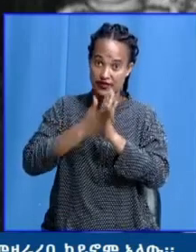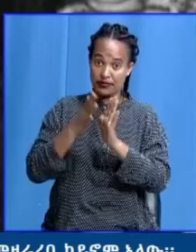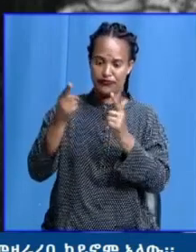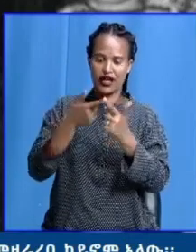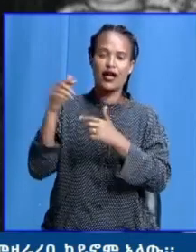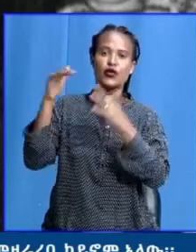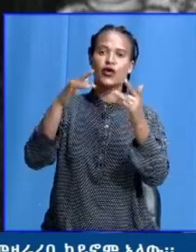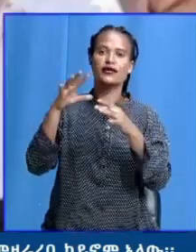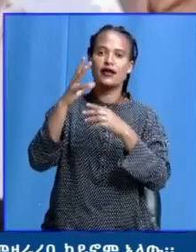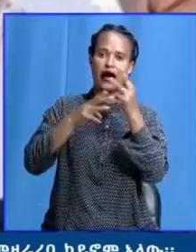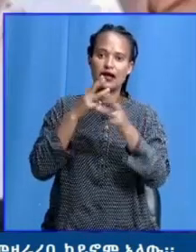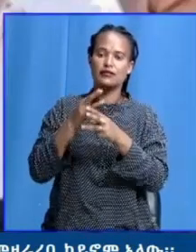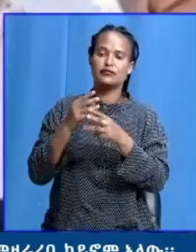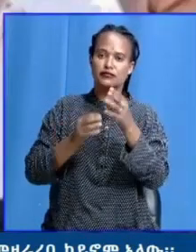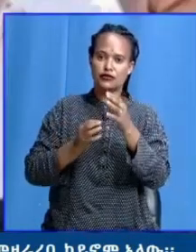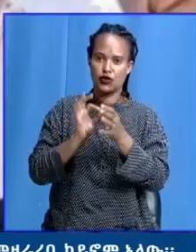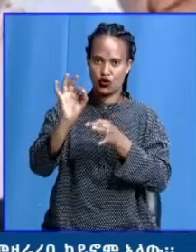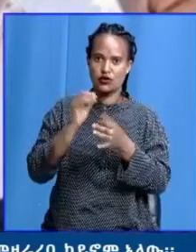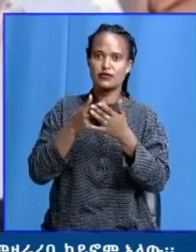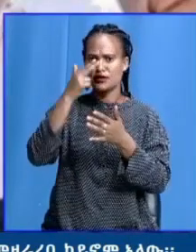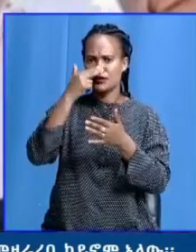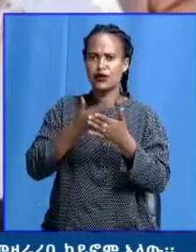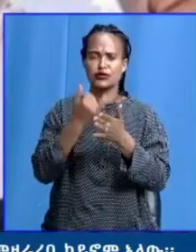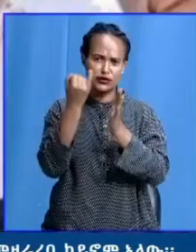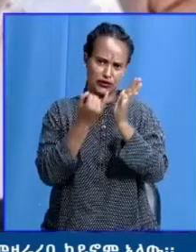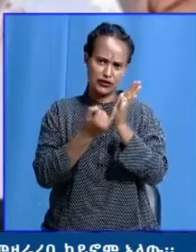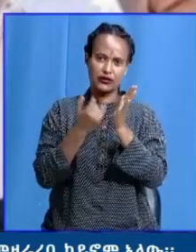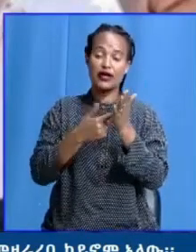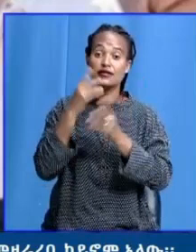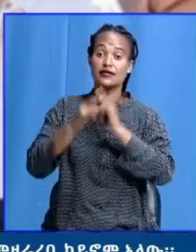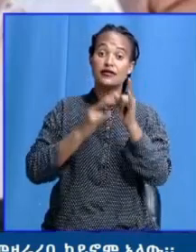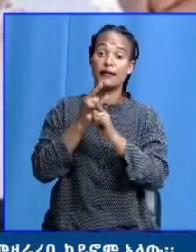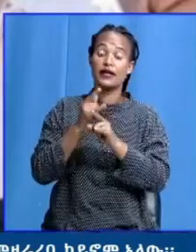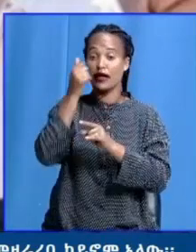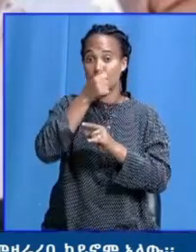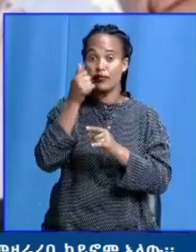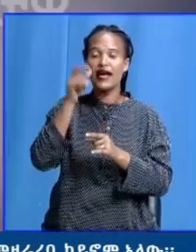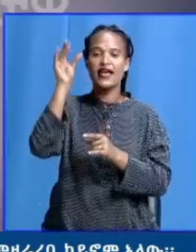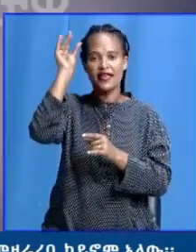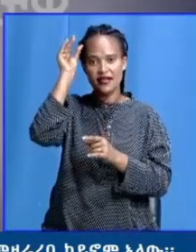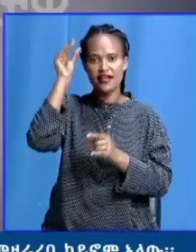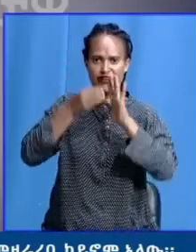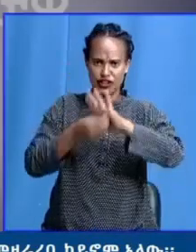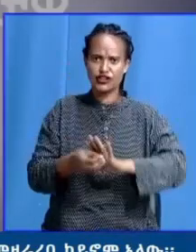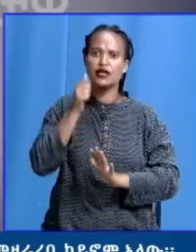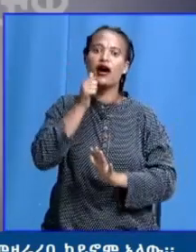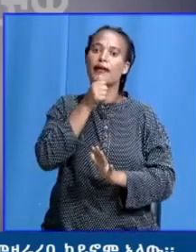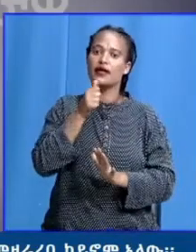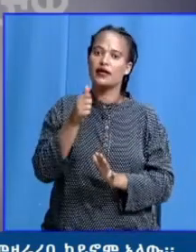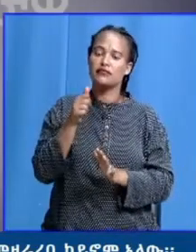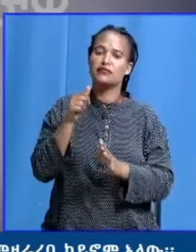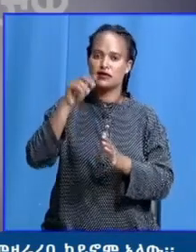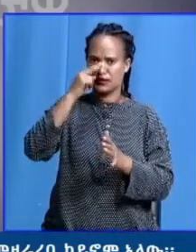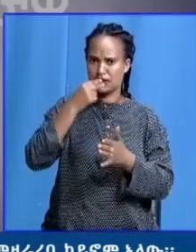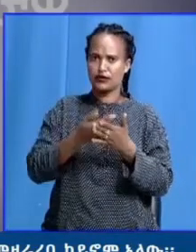ዓለም ዘሳወረን ምስ ህፃውንቲ ዝተለዓሎ ስእሊ ብተመሳሳሊ ናይዚ ዘበና ናይ ኢትዮጵያ ሂትለርን ፋሽስት ኣብይ ኣሕመድ ምስ